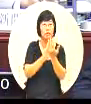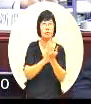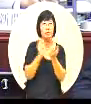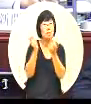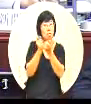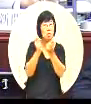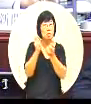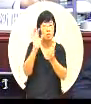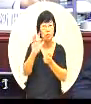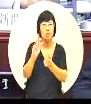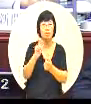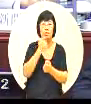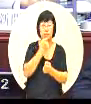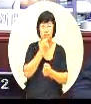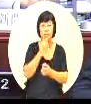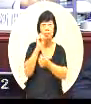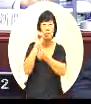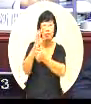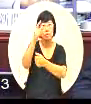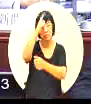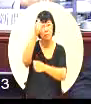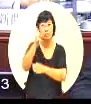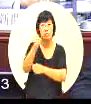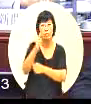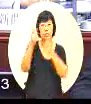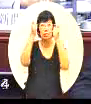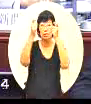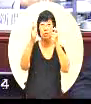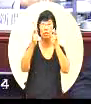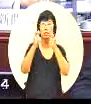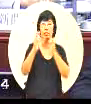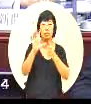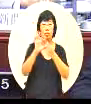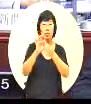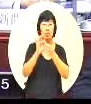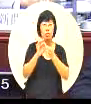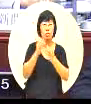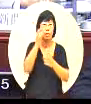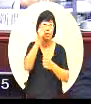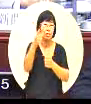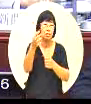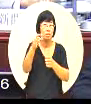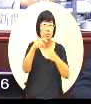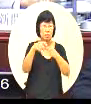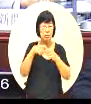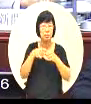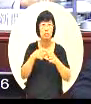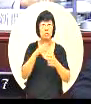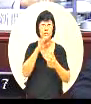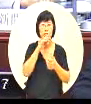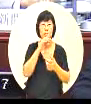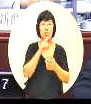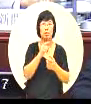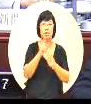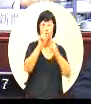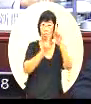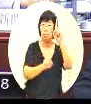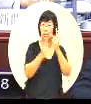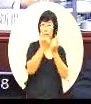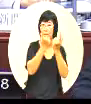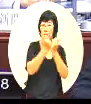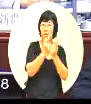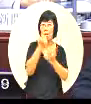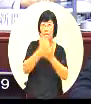不过我愿意跟黄议员刚提到说，高雄薪资比台北少了5000块